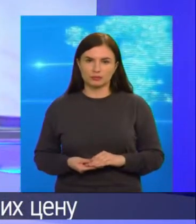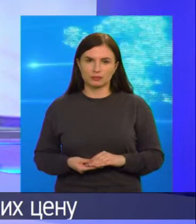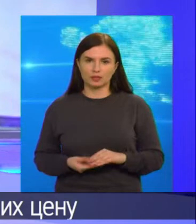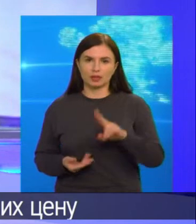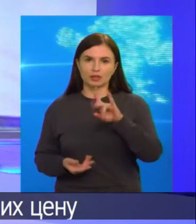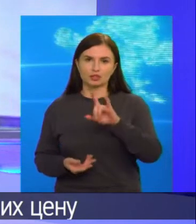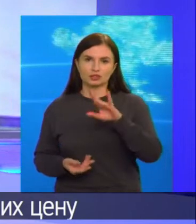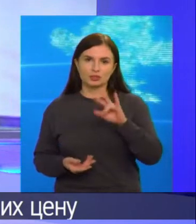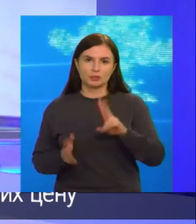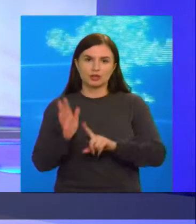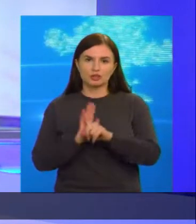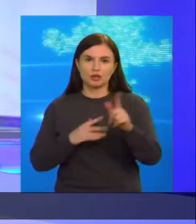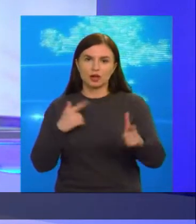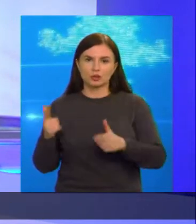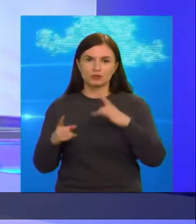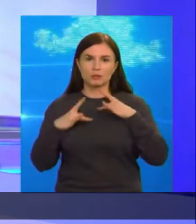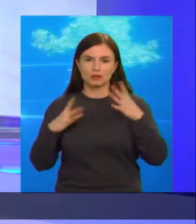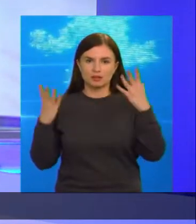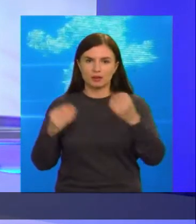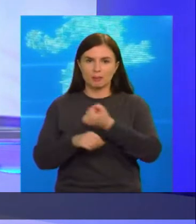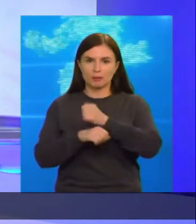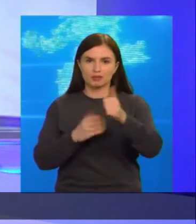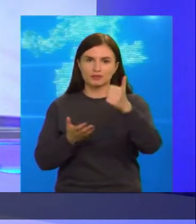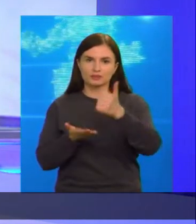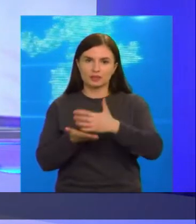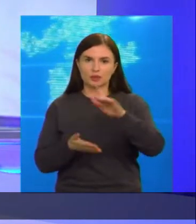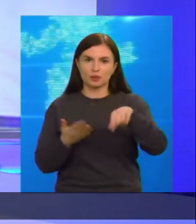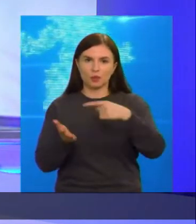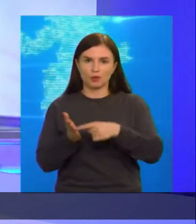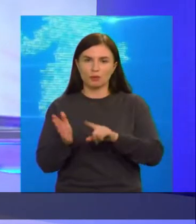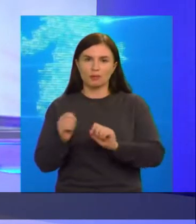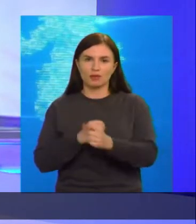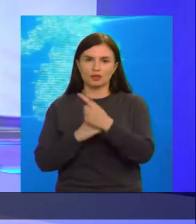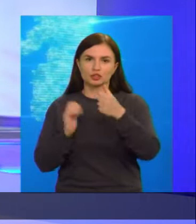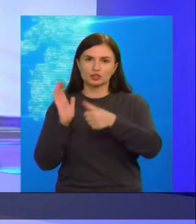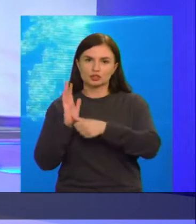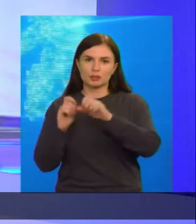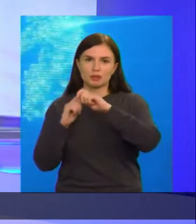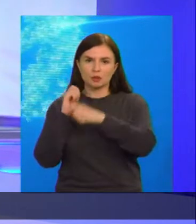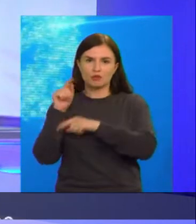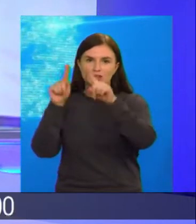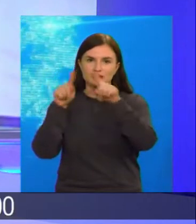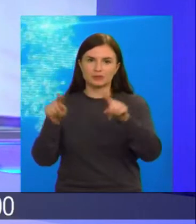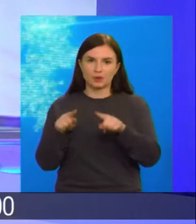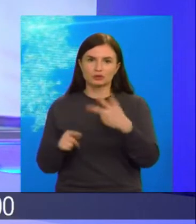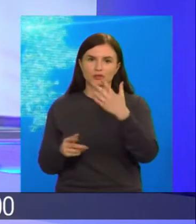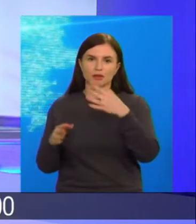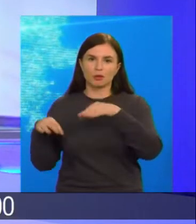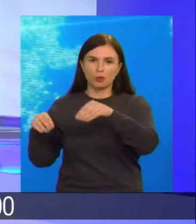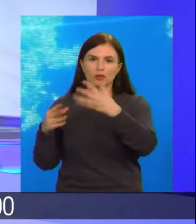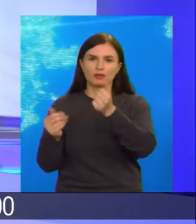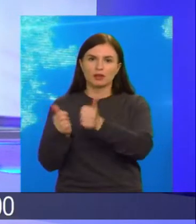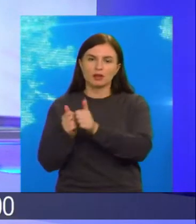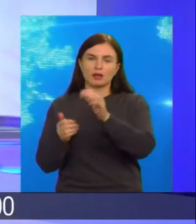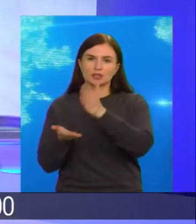В Кыштыме начали готовиться к празднованию Дня Победы. В центре города появятся светящиеся 6-метровые звезды. Клумба, где они расположатся, соединяет